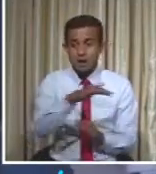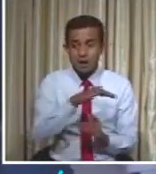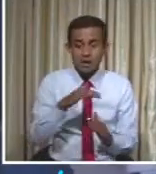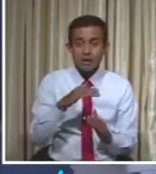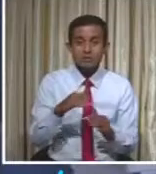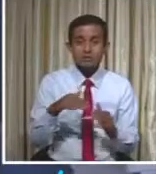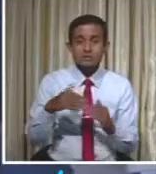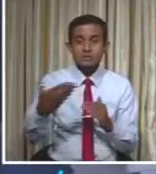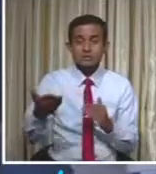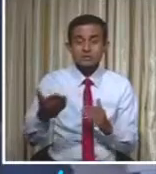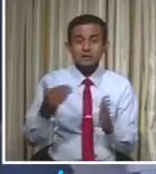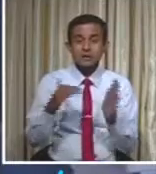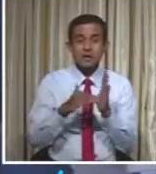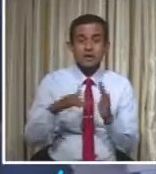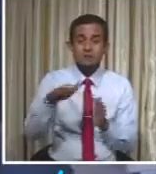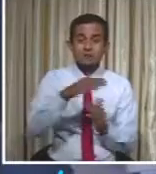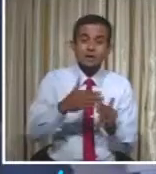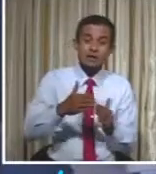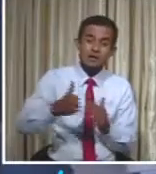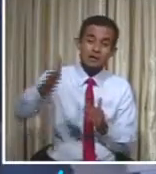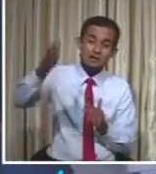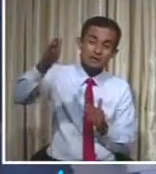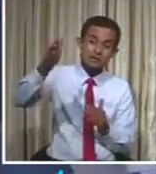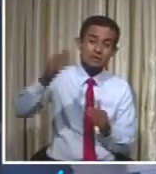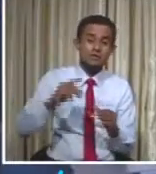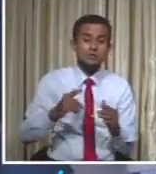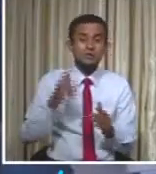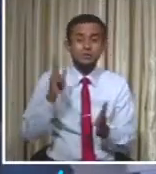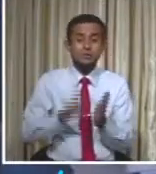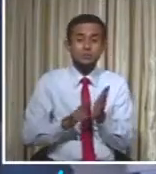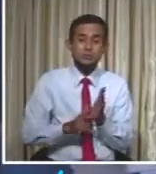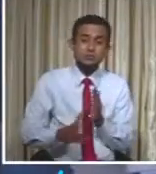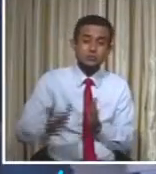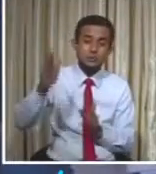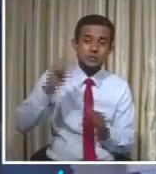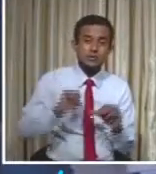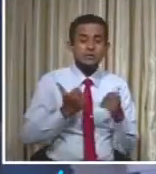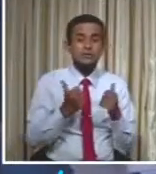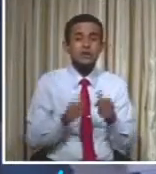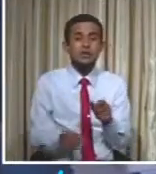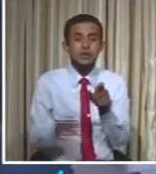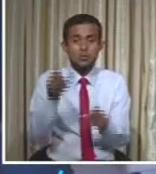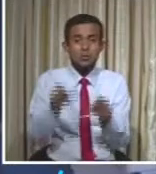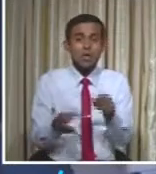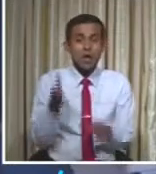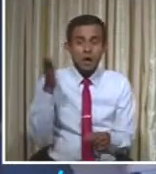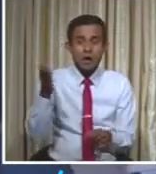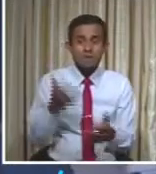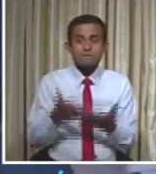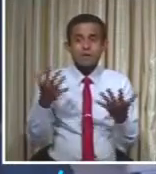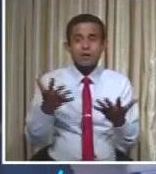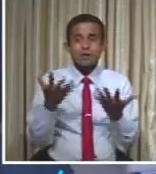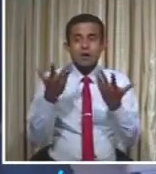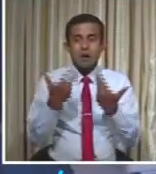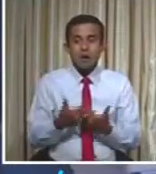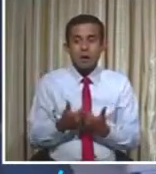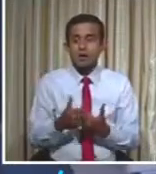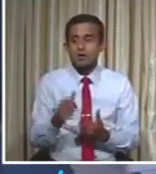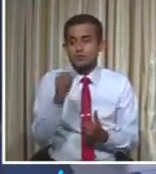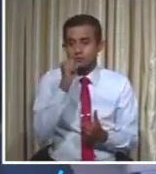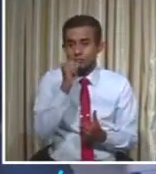අන්තවල ඒ කියන්නේ ආසනේ කෙළවරවල ජීවත් වෙන දුෂ්කරතාවයන් නැති ජීවත් වෙන ජනතාව ඉන්නවා විශාල වශයෙන්